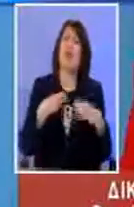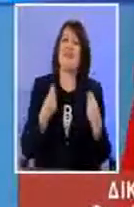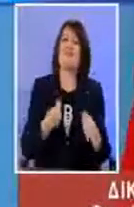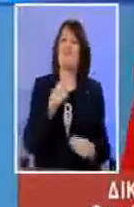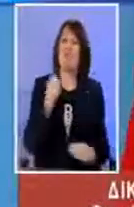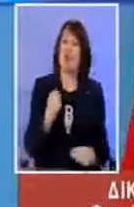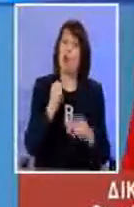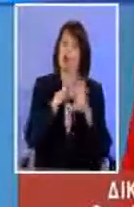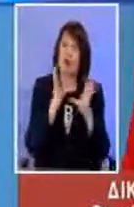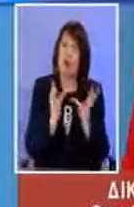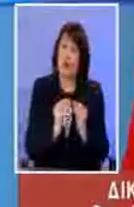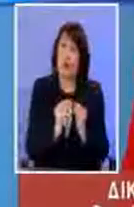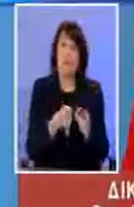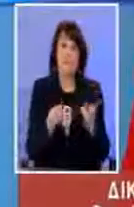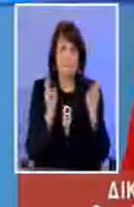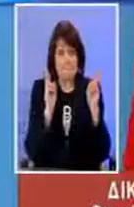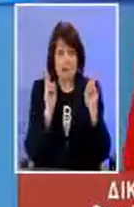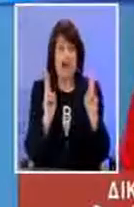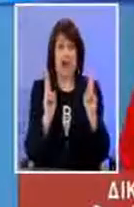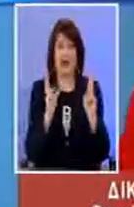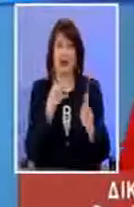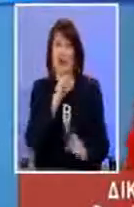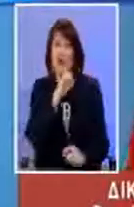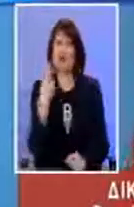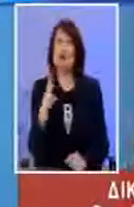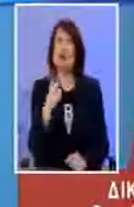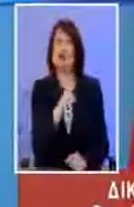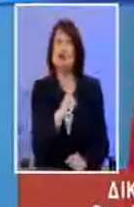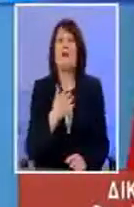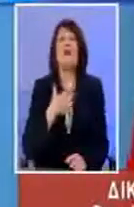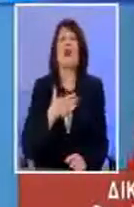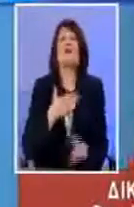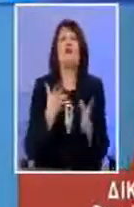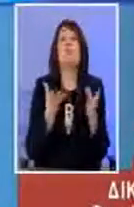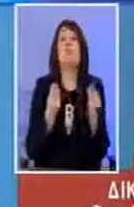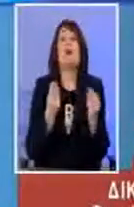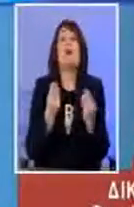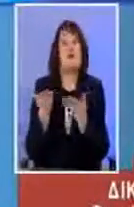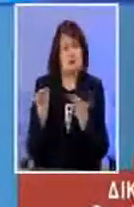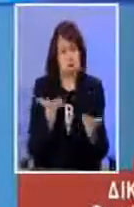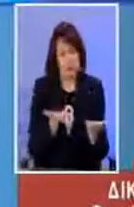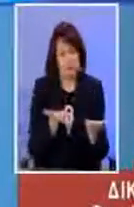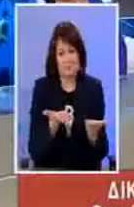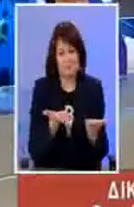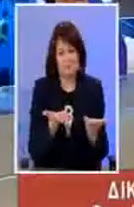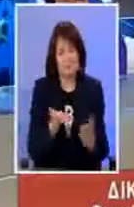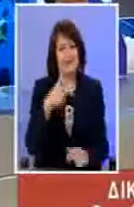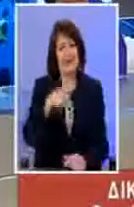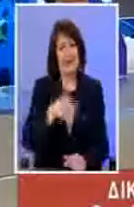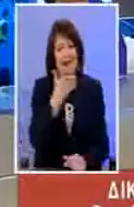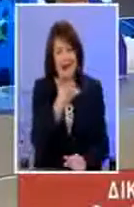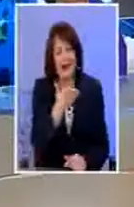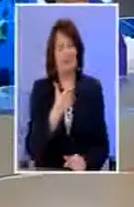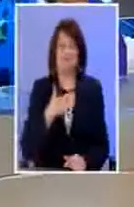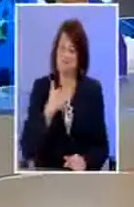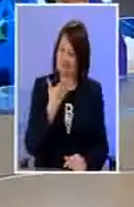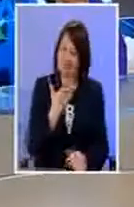πονάτε για αυτά γιατί είναι η ζωή σας. Να σας ευχαριστήσω που ήσασταν μαζί μας και εσάς κυρία Γιαννάκου. Ευχαριστώ